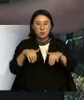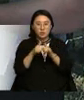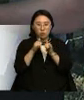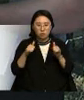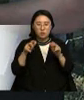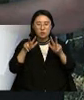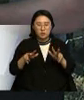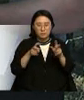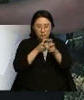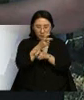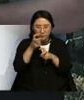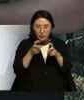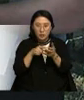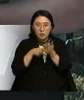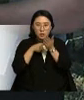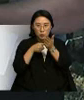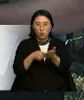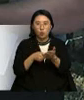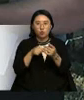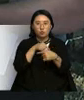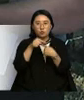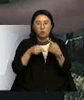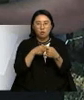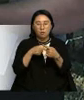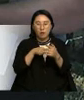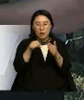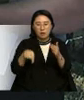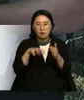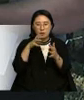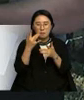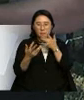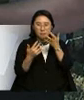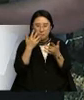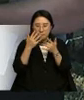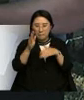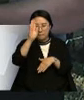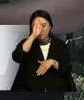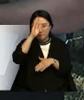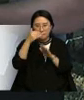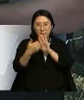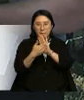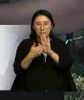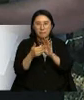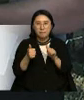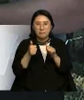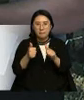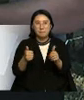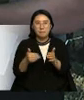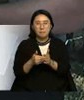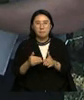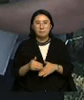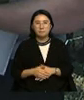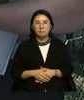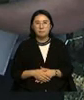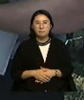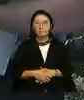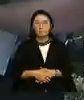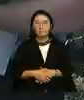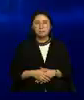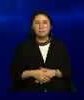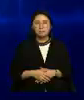현장 예찰 과 신고제 운영 등으로 과수 농가 와 화상 병 차단 내 안 깐 힘을 쓰고 있습니다 양재점